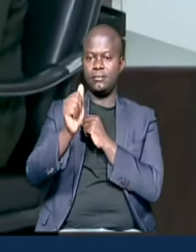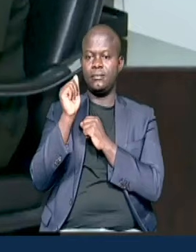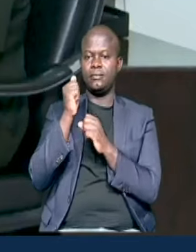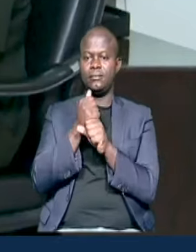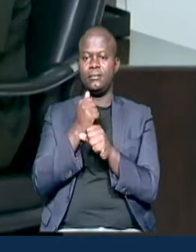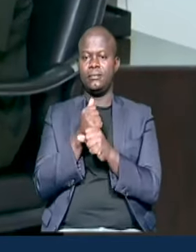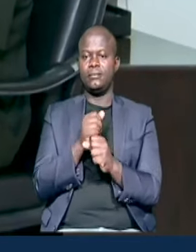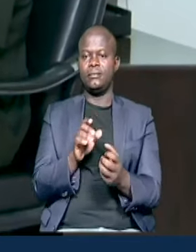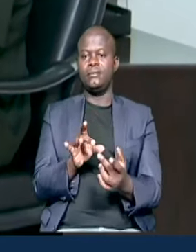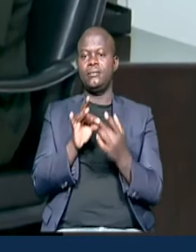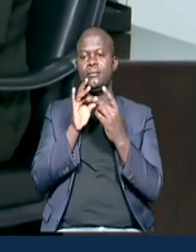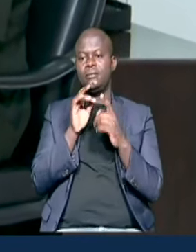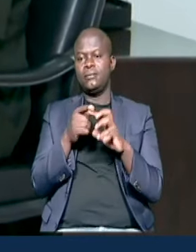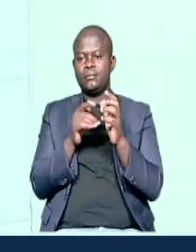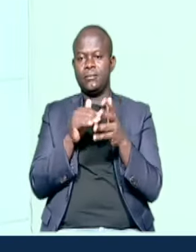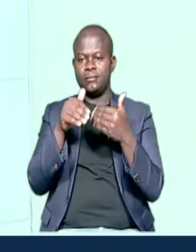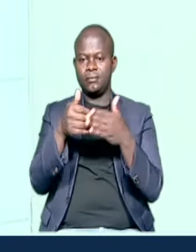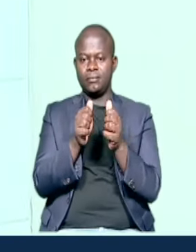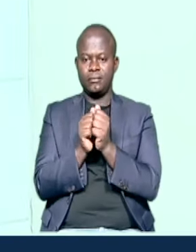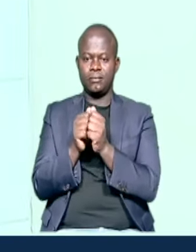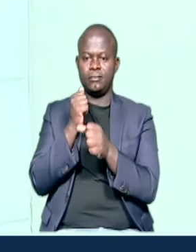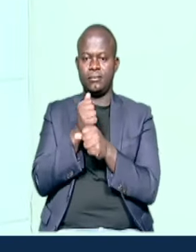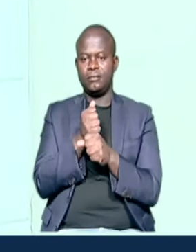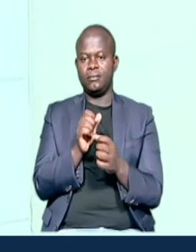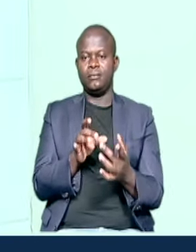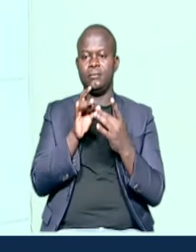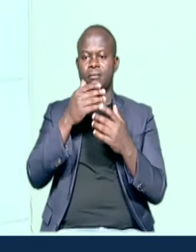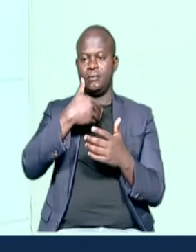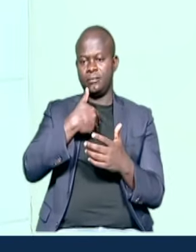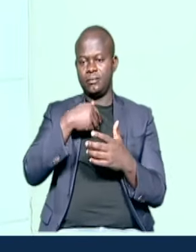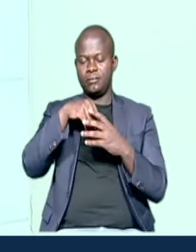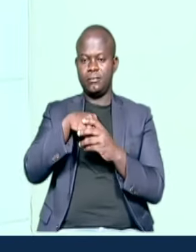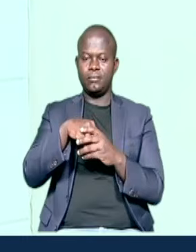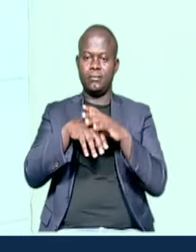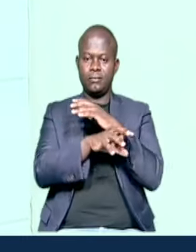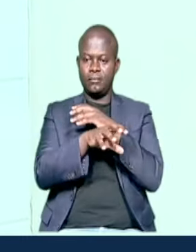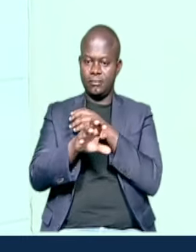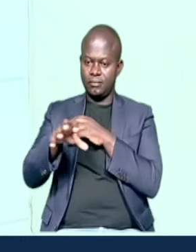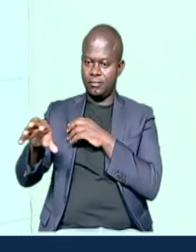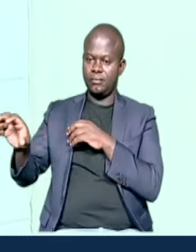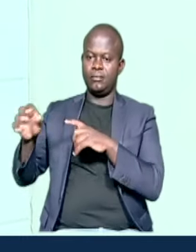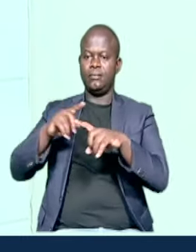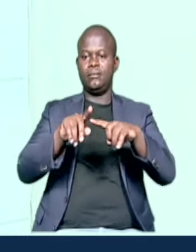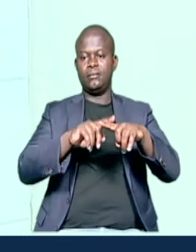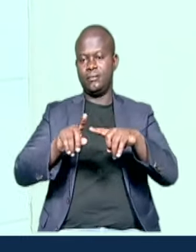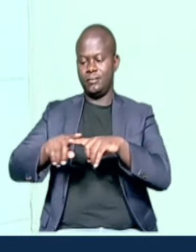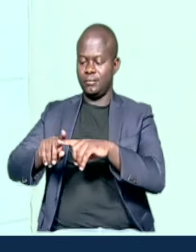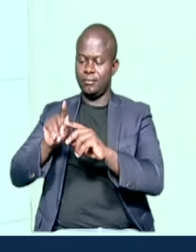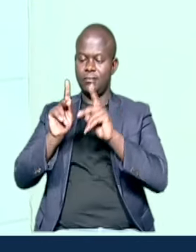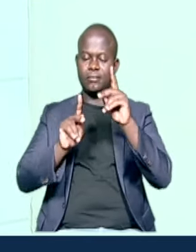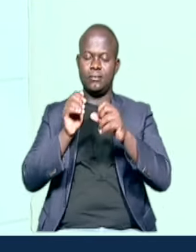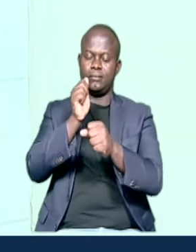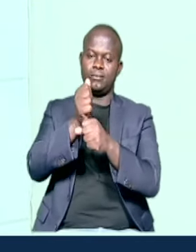rero udasanzwe kandi ariko muri uwo mwuga udasanzwe tugira n'amashami menshi atandukanye abantu